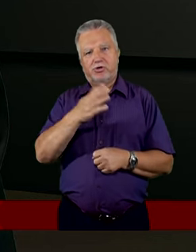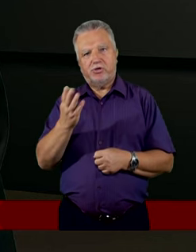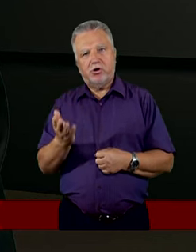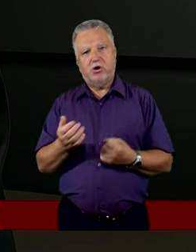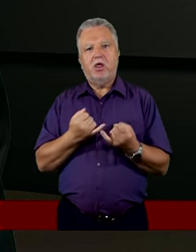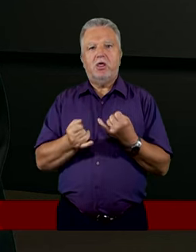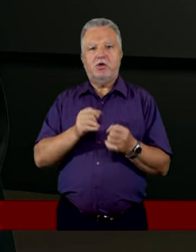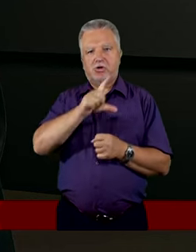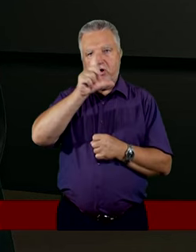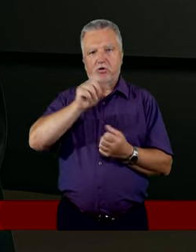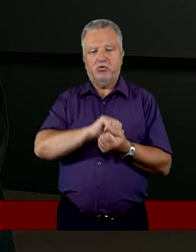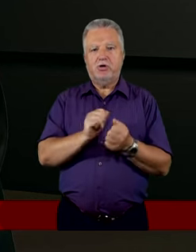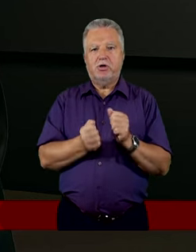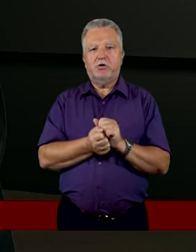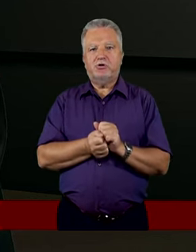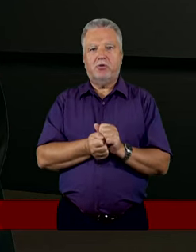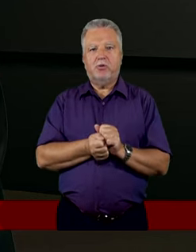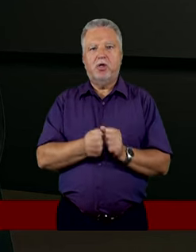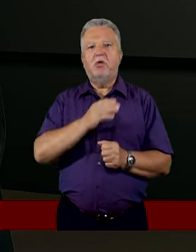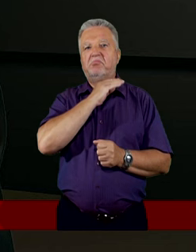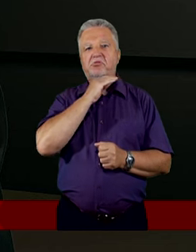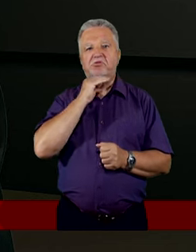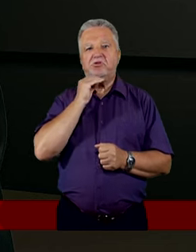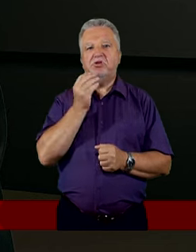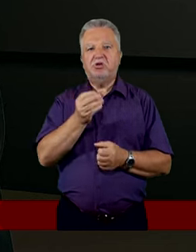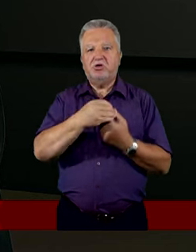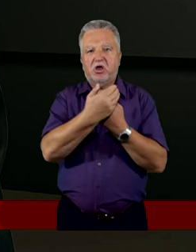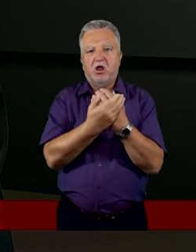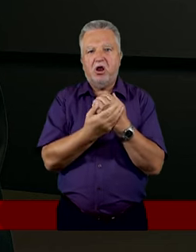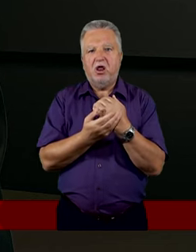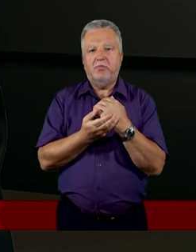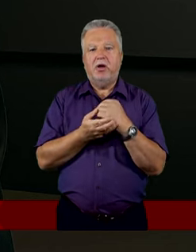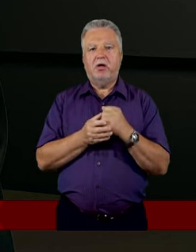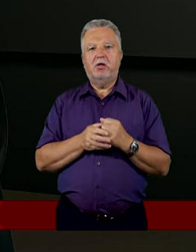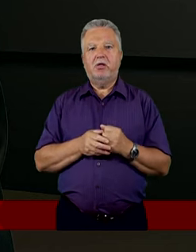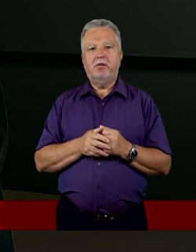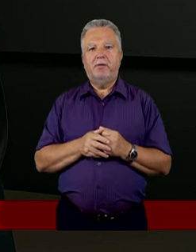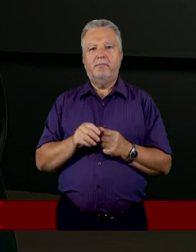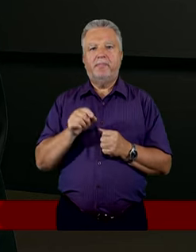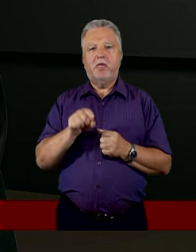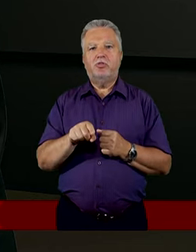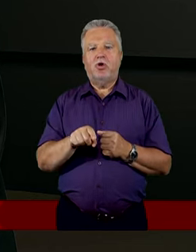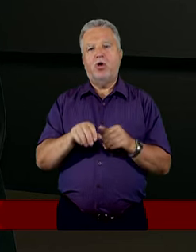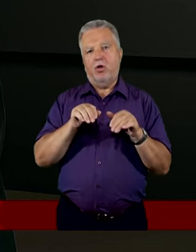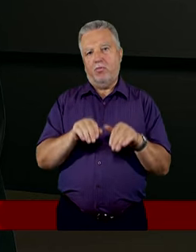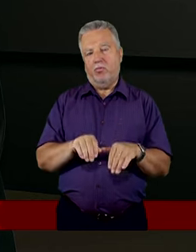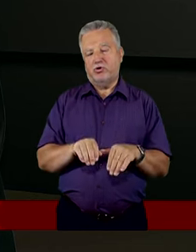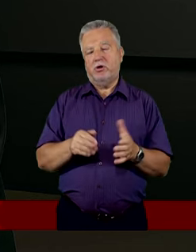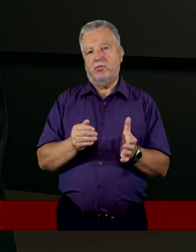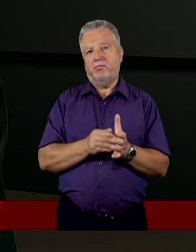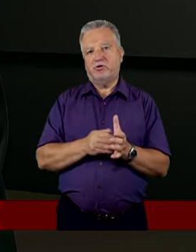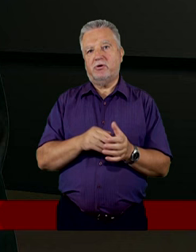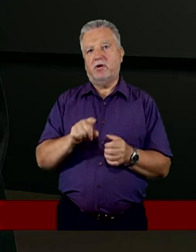jeśli ludzie są syci chleba tego i pokarmu doczesnego, to może